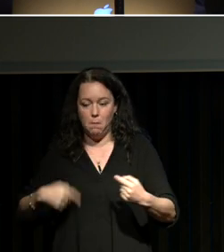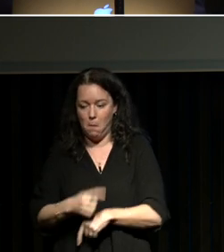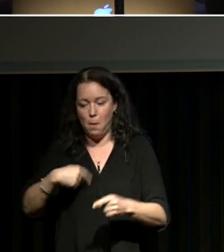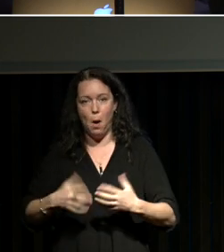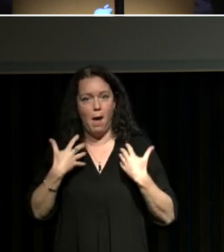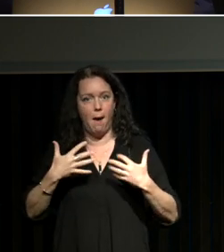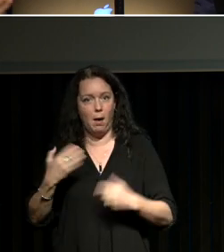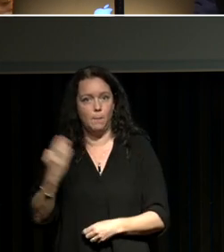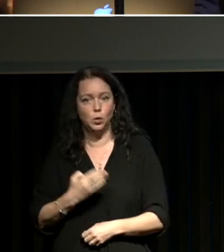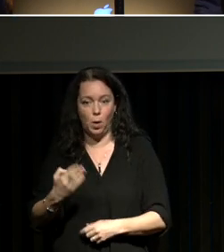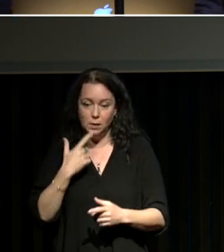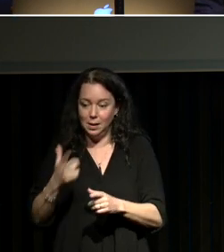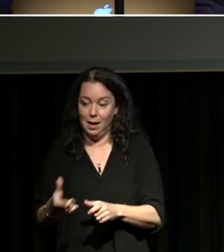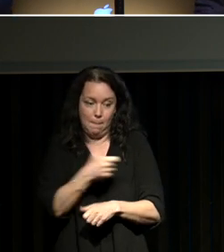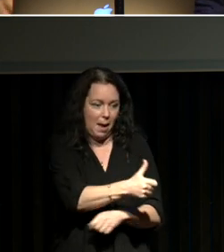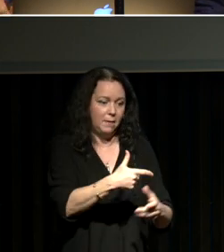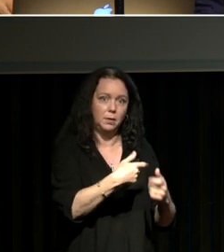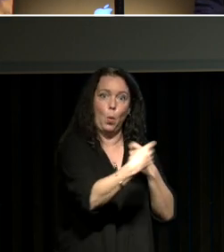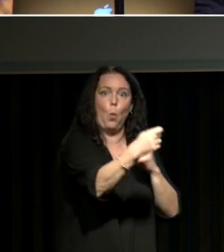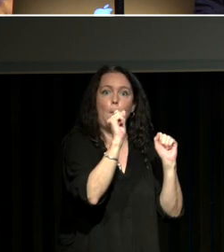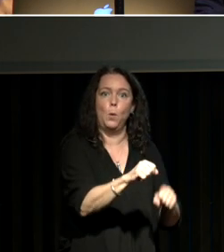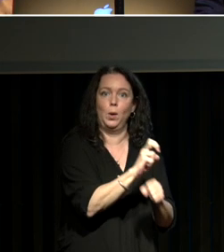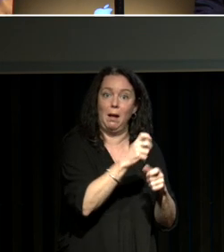longtemps, en particulier pour le rein.